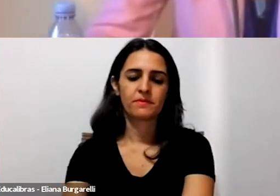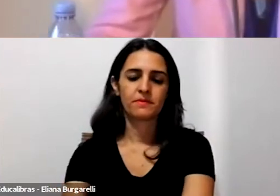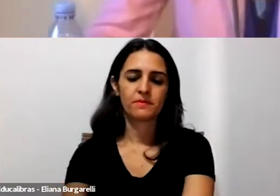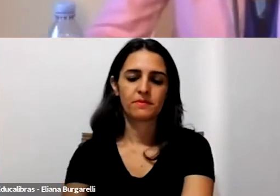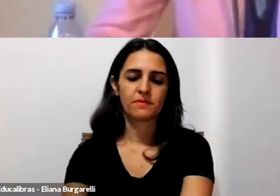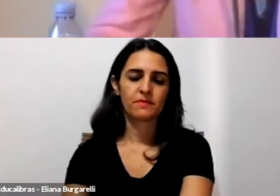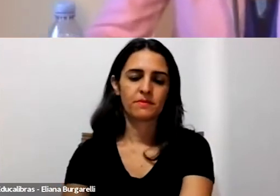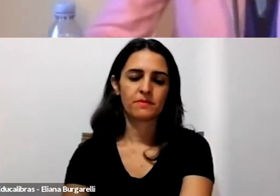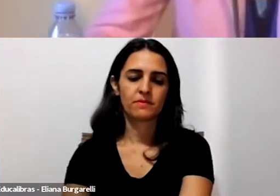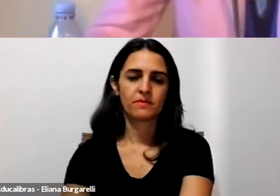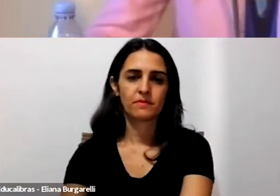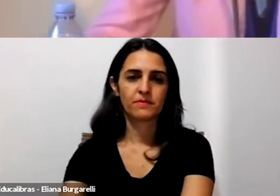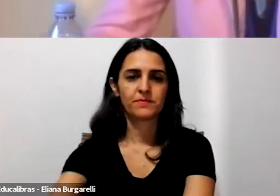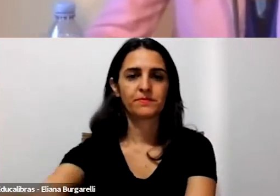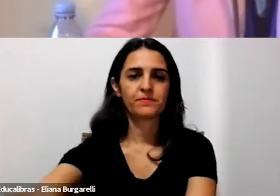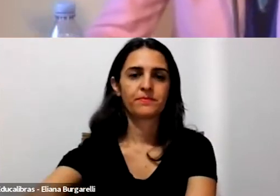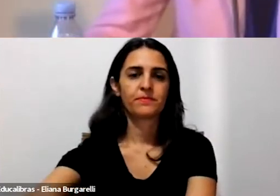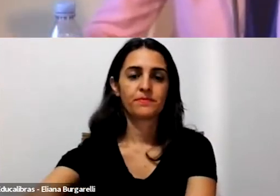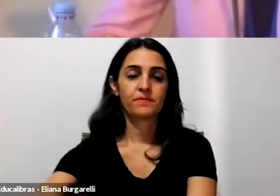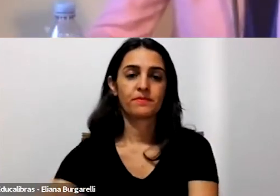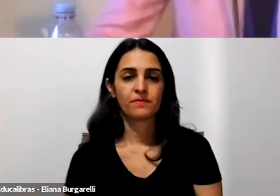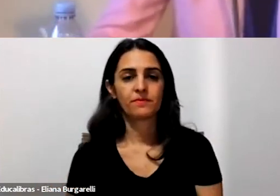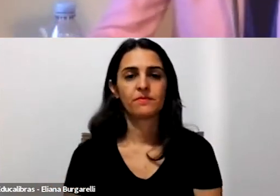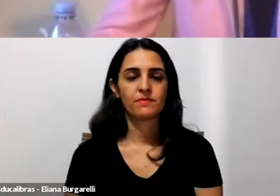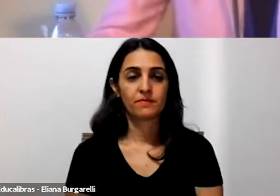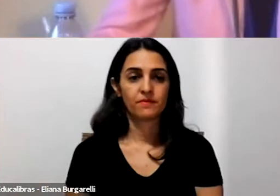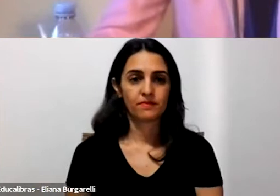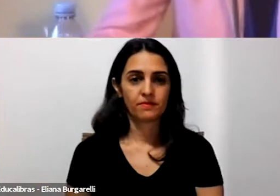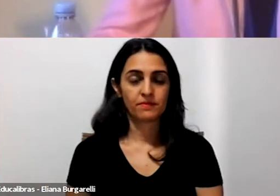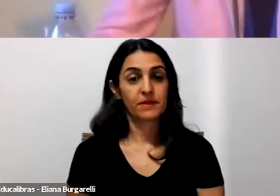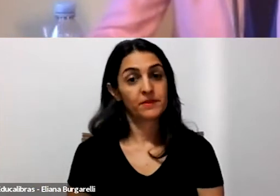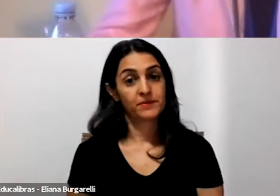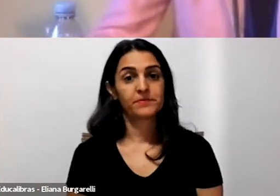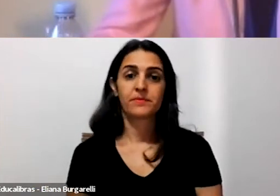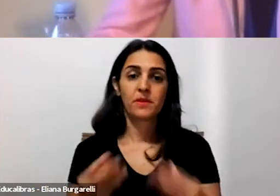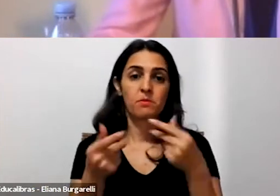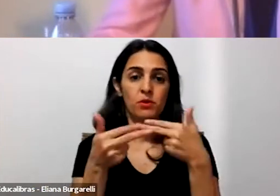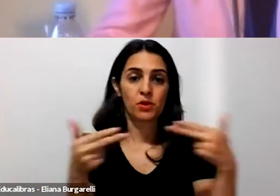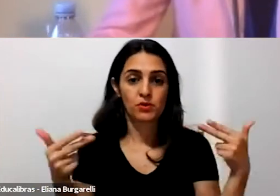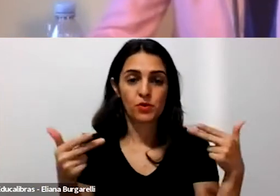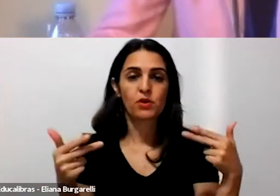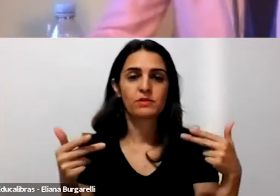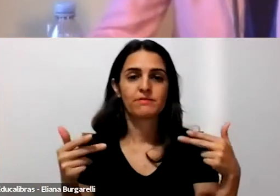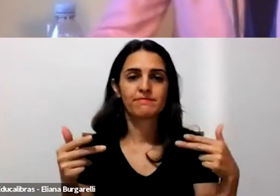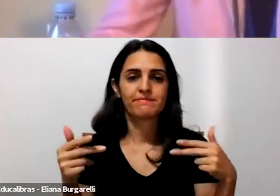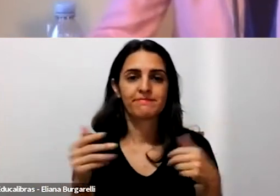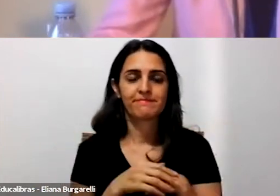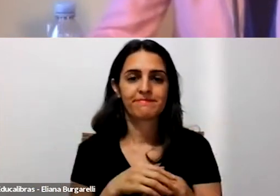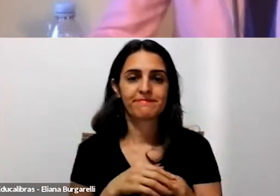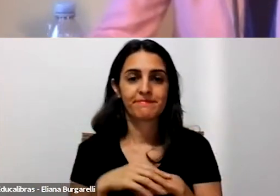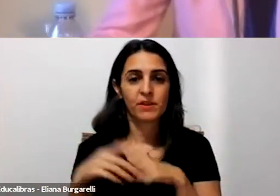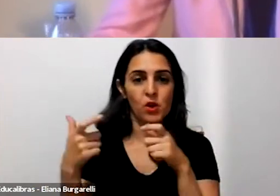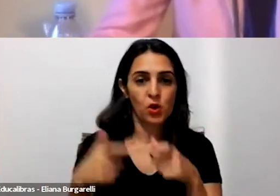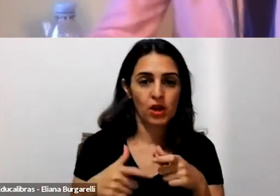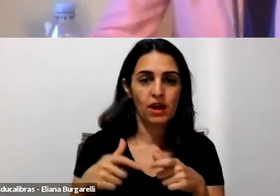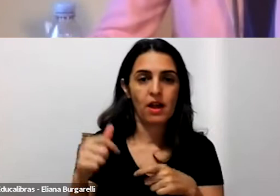perspectives futures de coopération internationale. E mesmo assim, muitas coisas foram feitas no nível local,